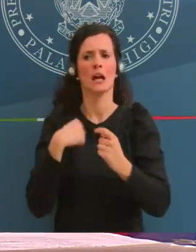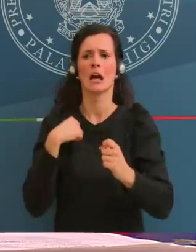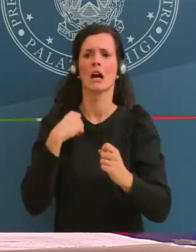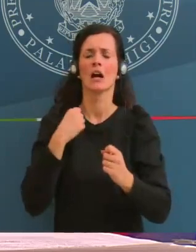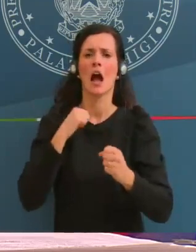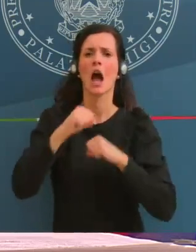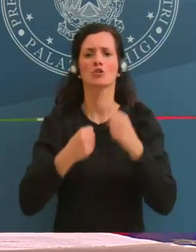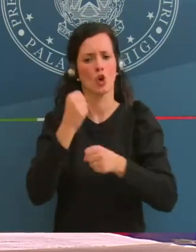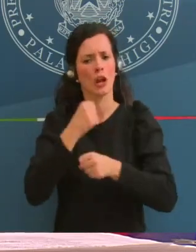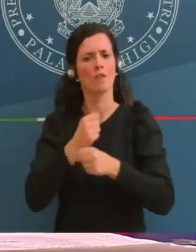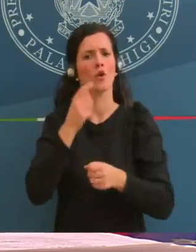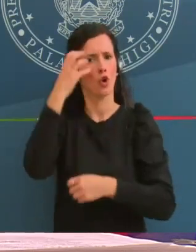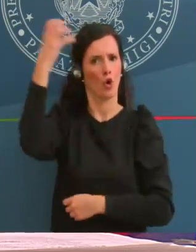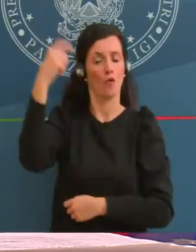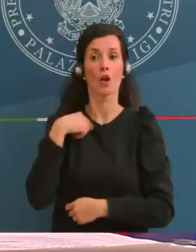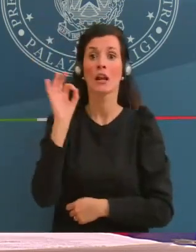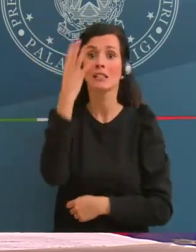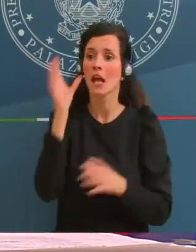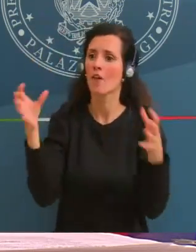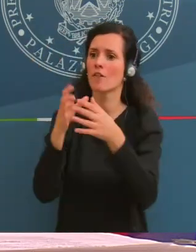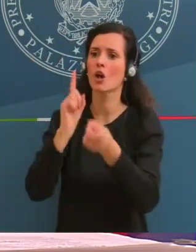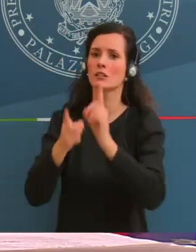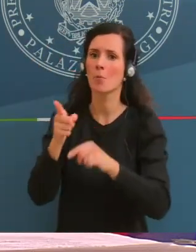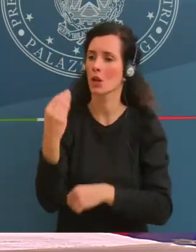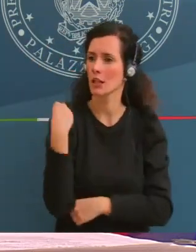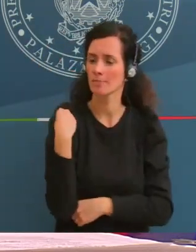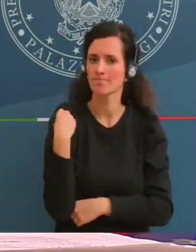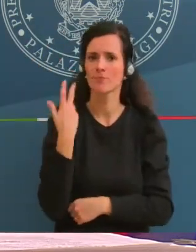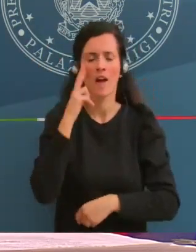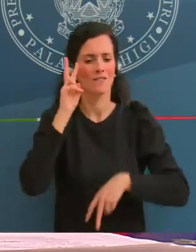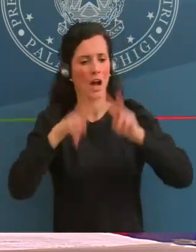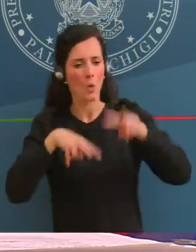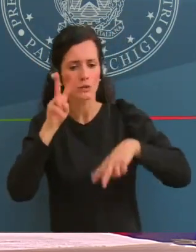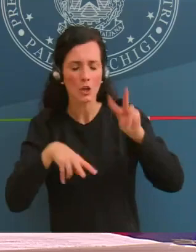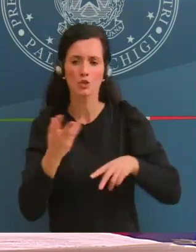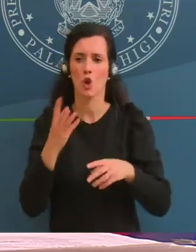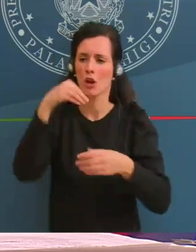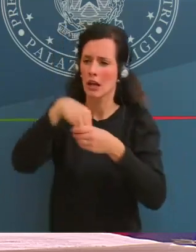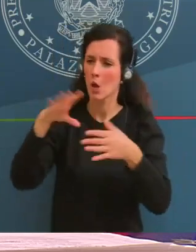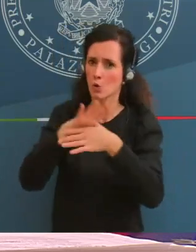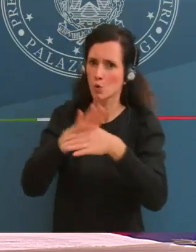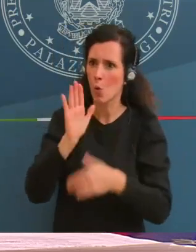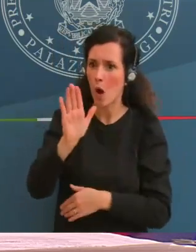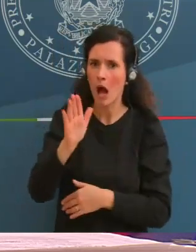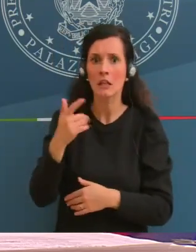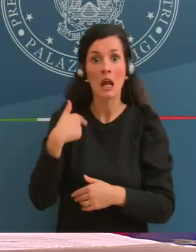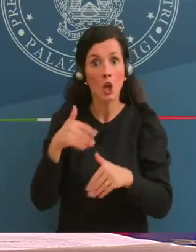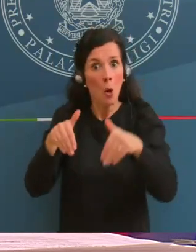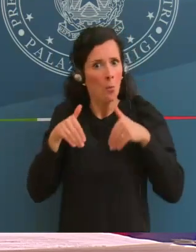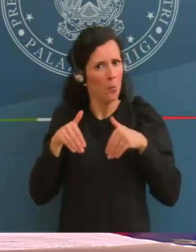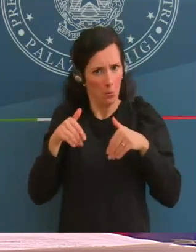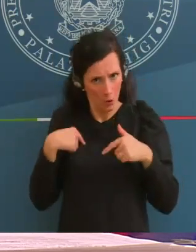non mi sottraggo al confronto però io sono il capitano di una squadra che se parliamo della prima ondata